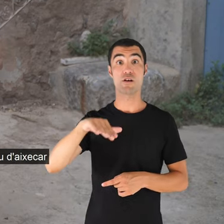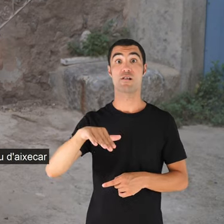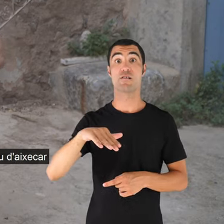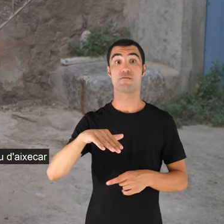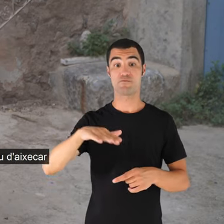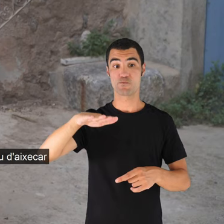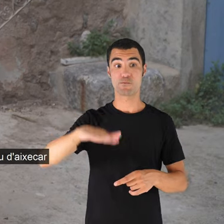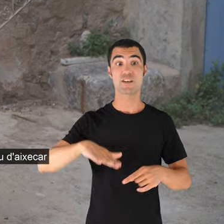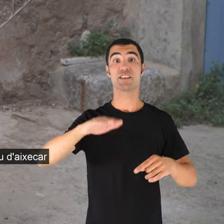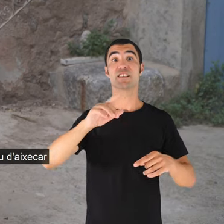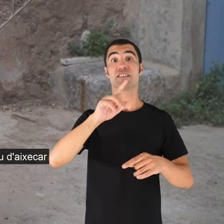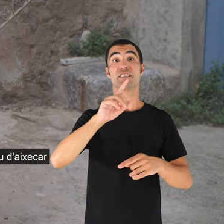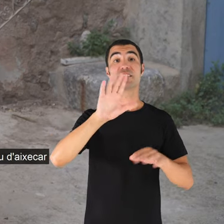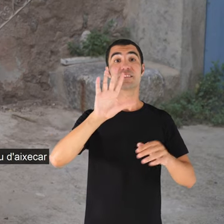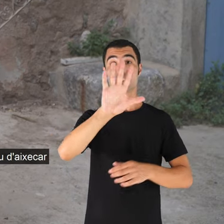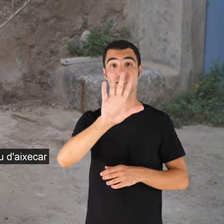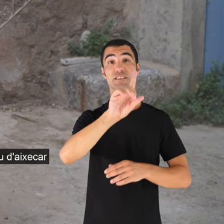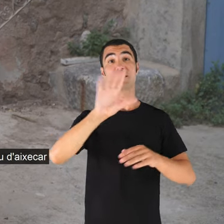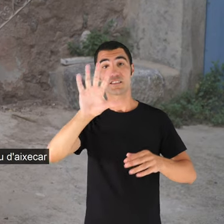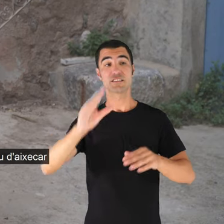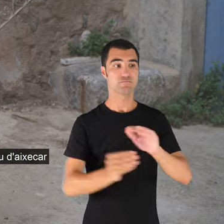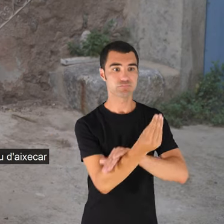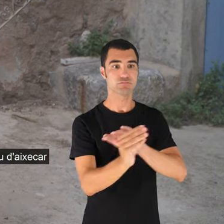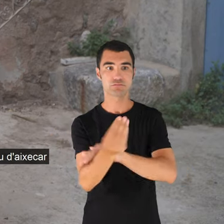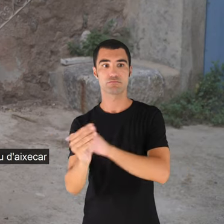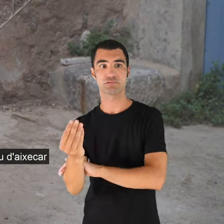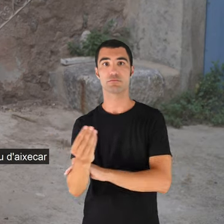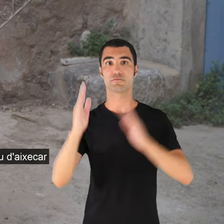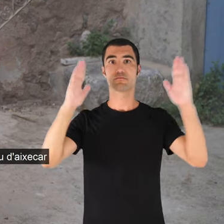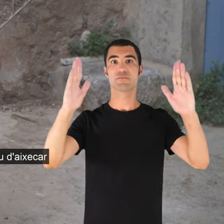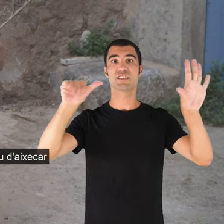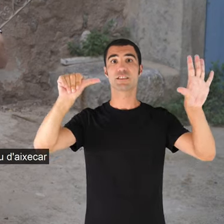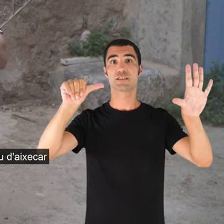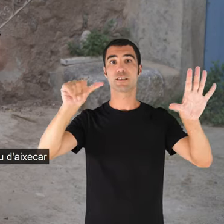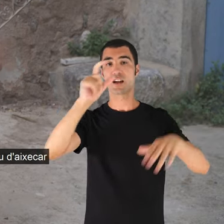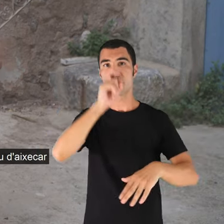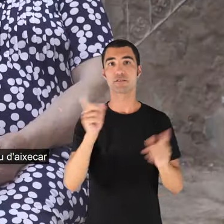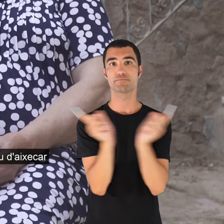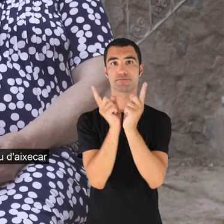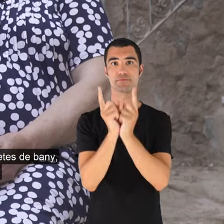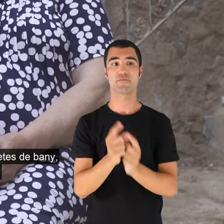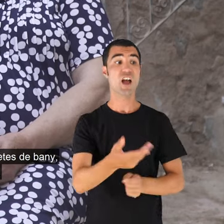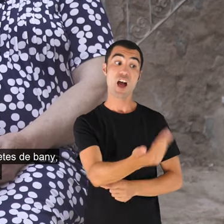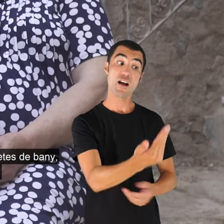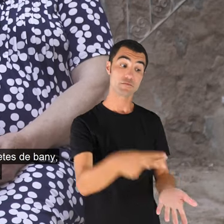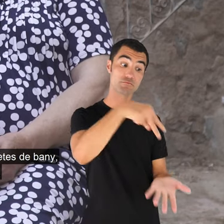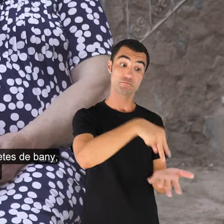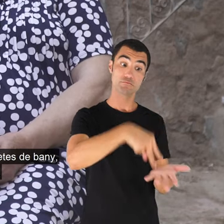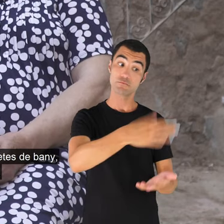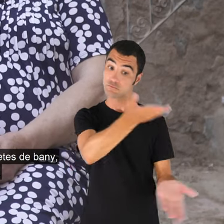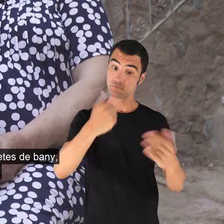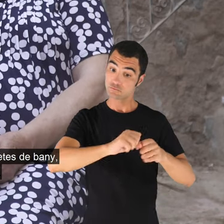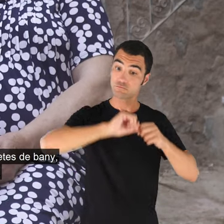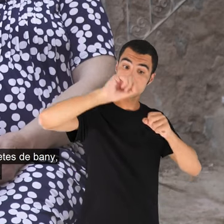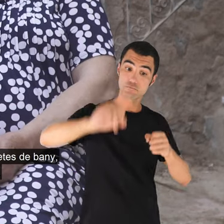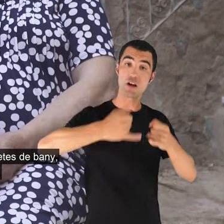mos deia, ala, vinga, ninetes, vos heu d'aixecar-vos, com m'heu d'ajudar, per escar els palangres. Els estius, quan va començar